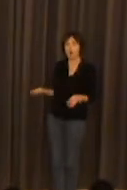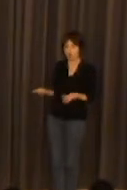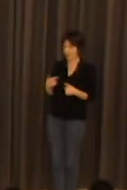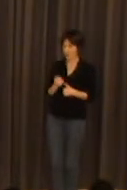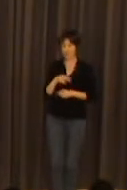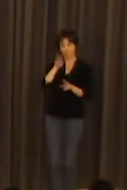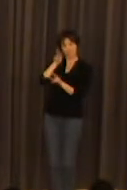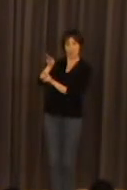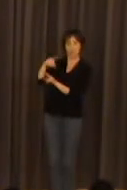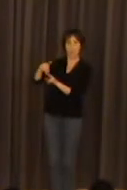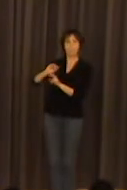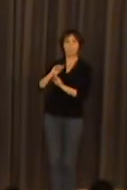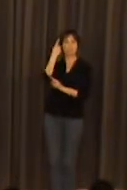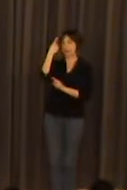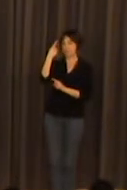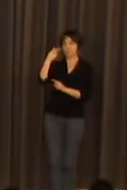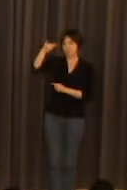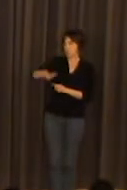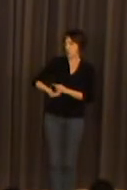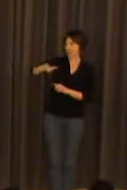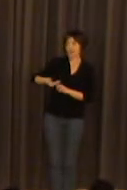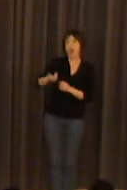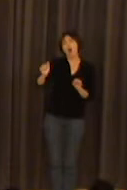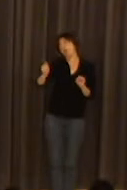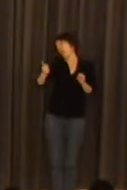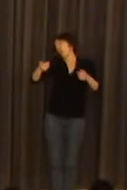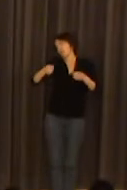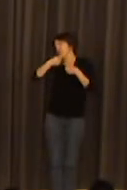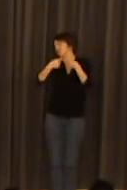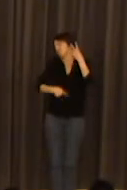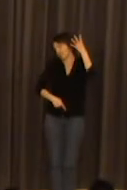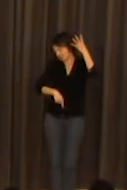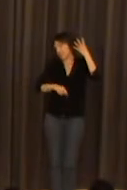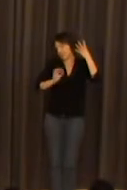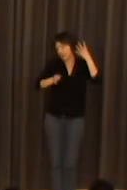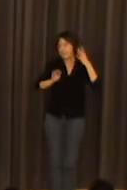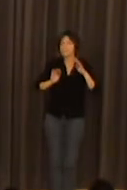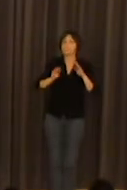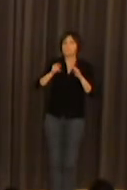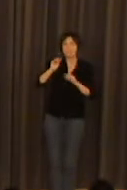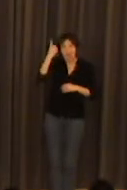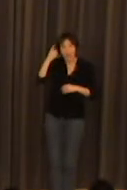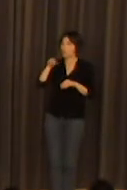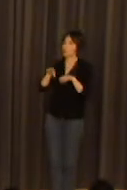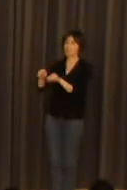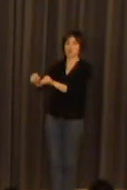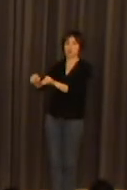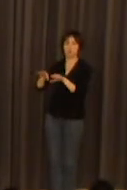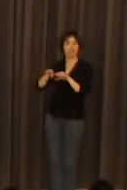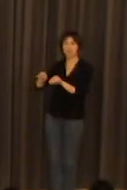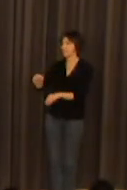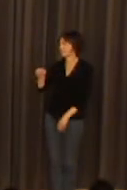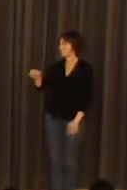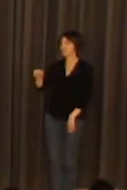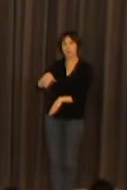manera de veure és el més important, encara que tot és circular, després veure que és circular, és utilitzar-la. Sense l'ús, les